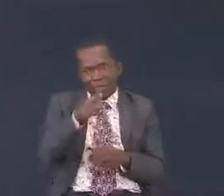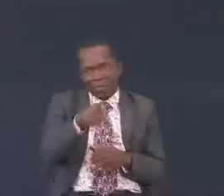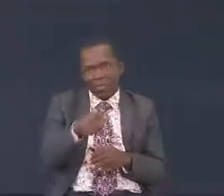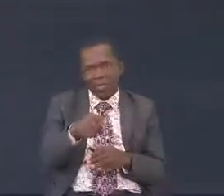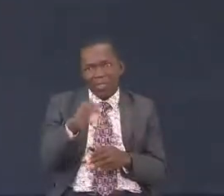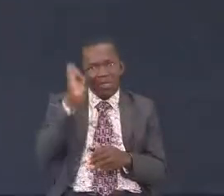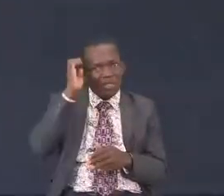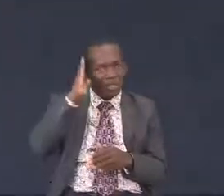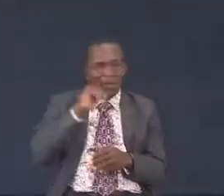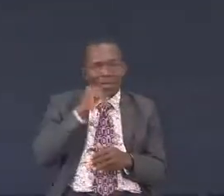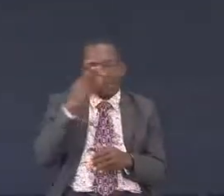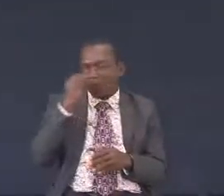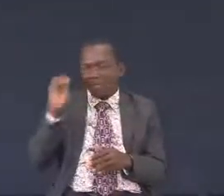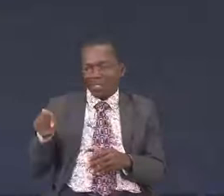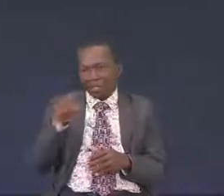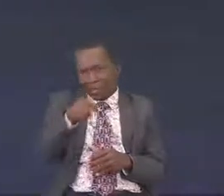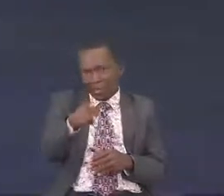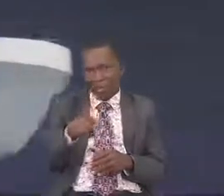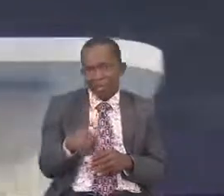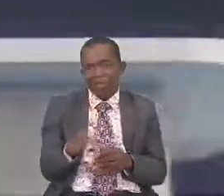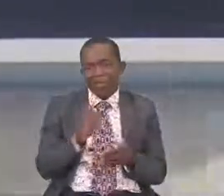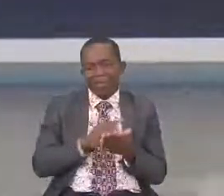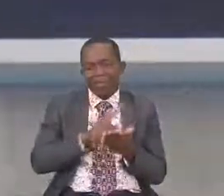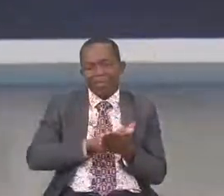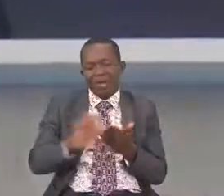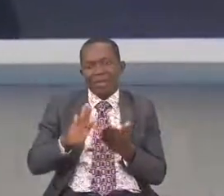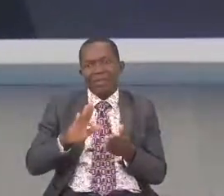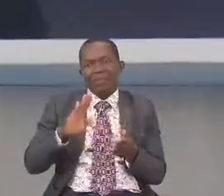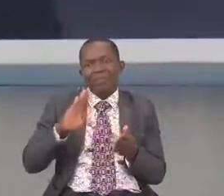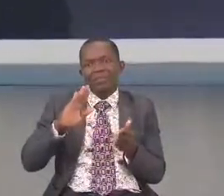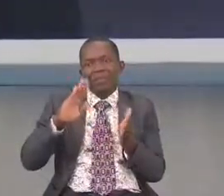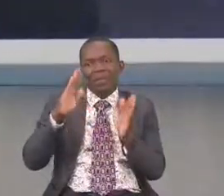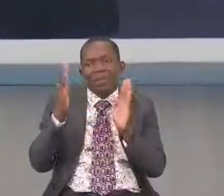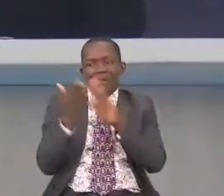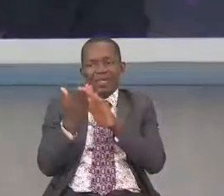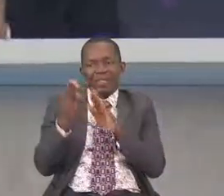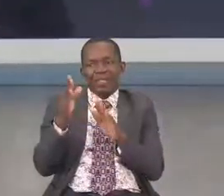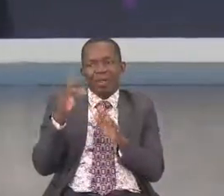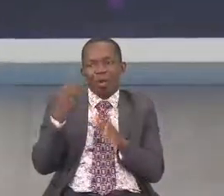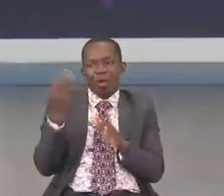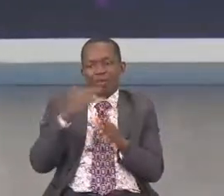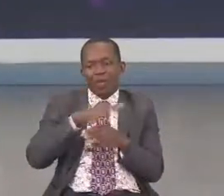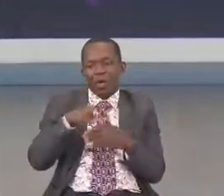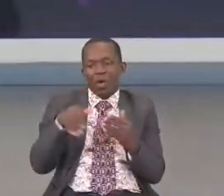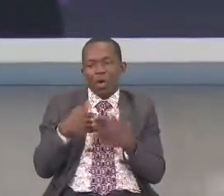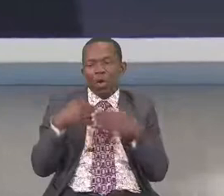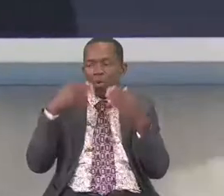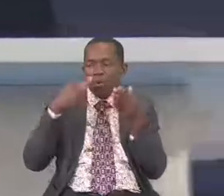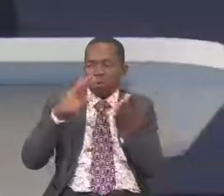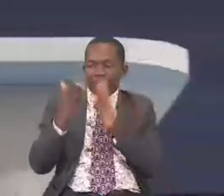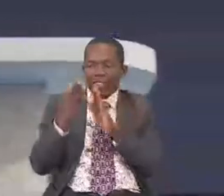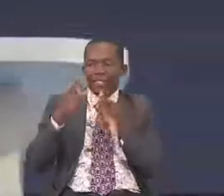point. La présence divine du Dieu omniprésent